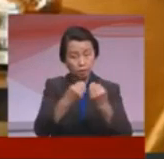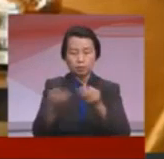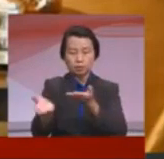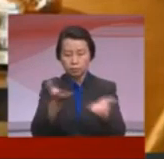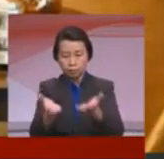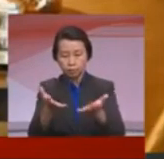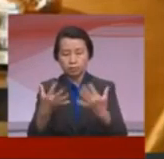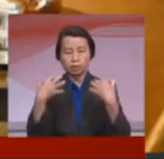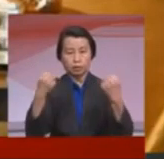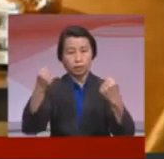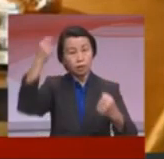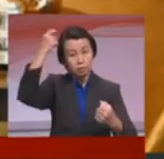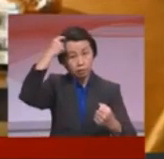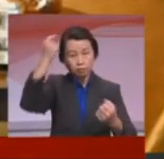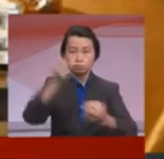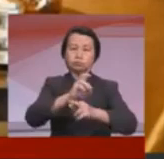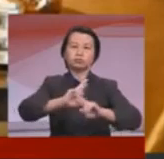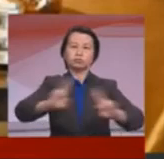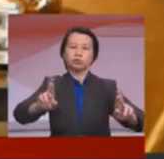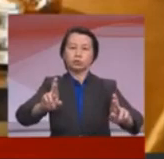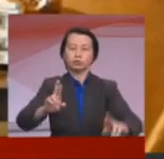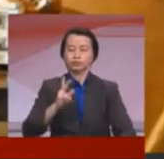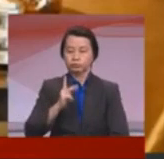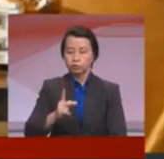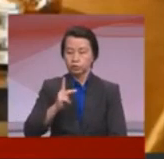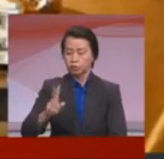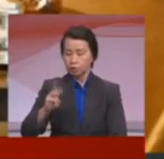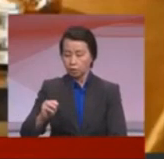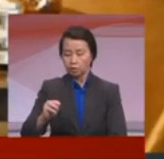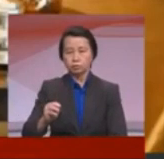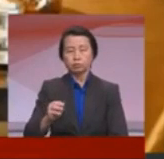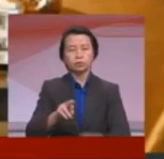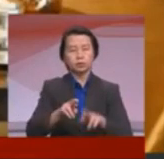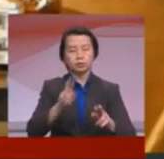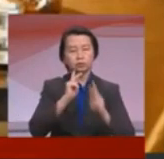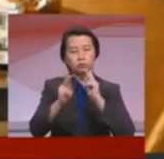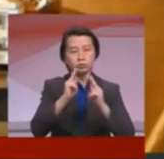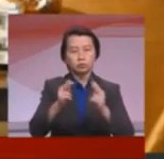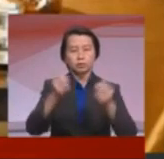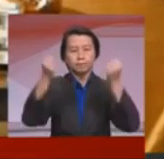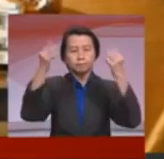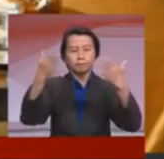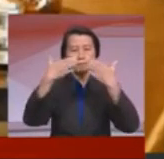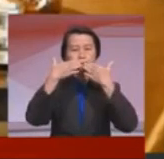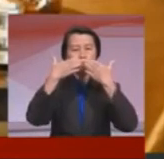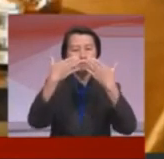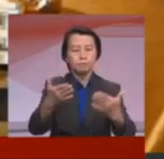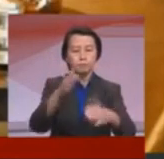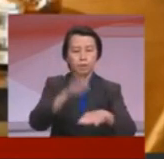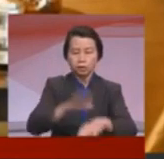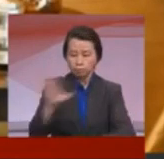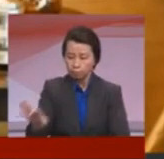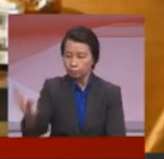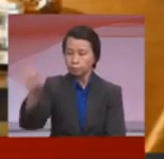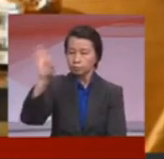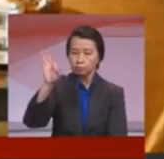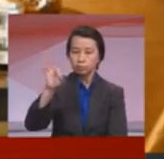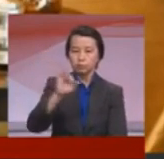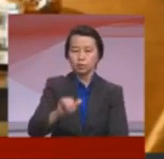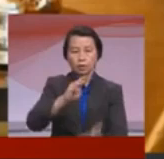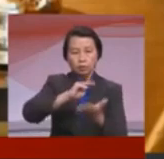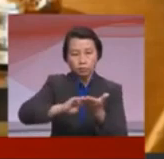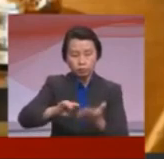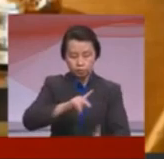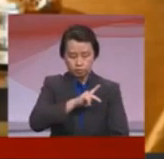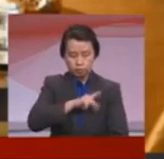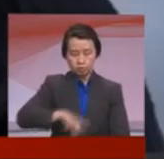perkhidmatan kesihatan mental disediakan. Kementerian Kesihatan juga merakamkan setinggi-tinggi tahniah di atas pelantikan Yang Amat Mulia